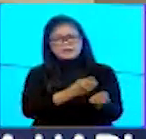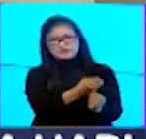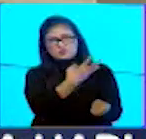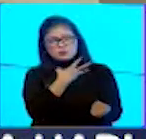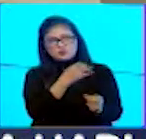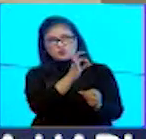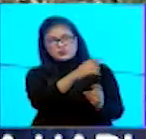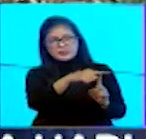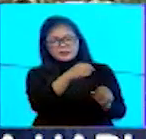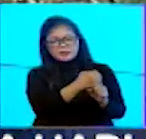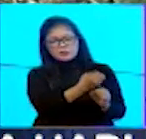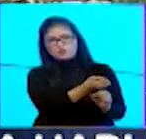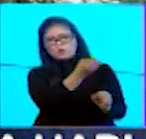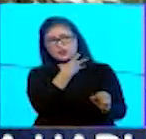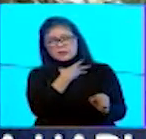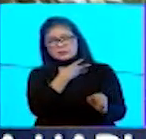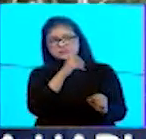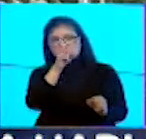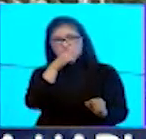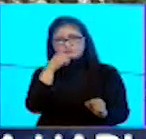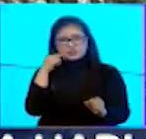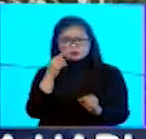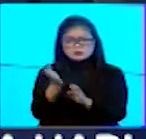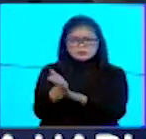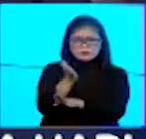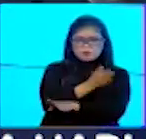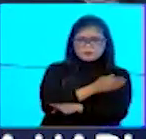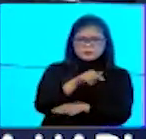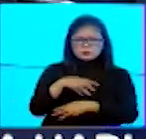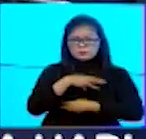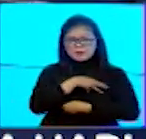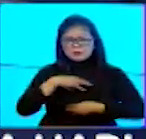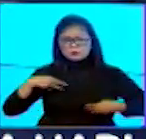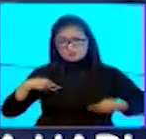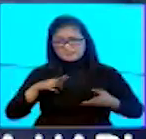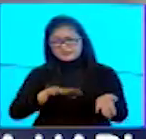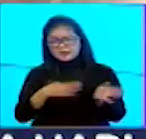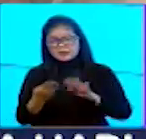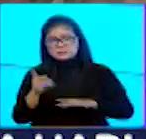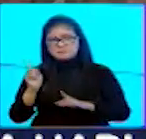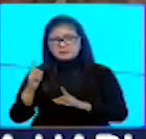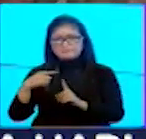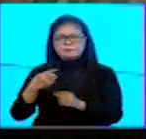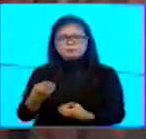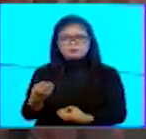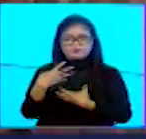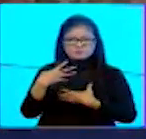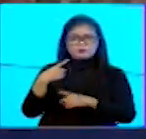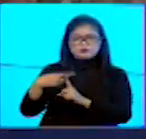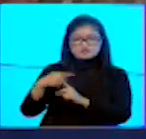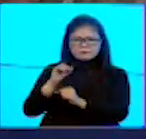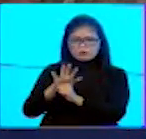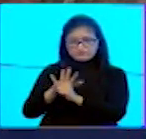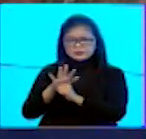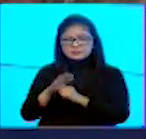Sekitar 1 minggu sebelumnya, seorang perawat di Bangkalan, Madura juga meninggal dunia setelah terpapar COVID-19. Kita tidak tahu apakah pasien